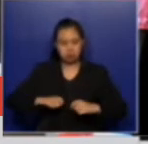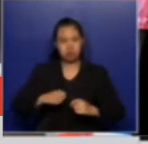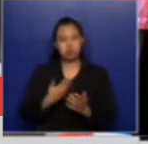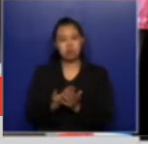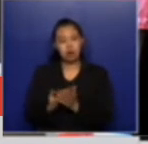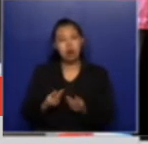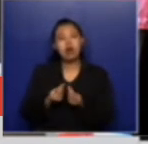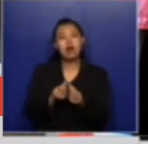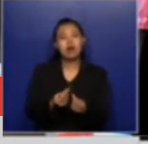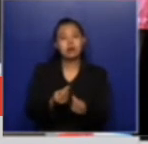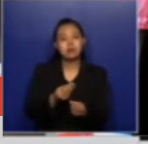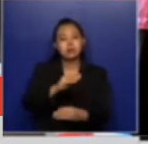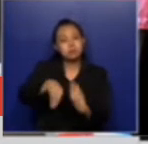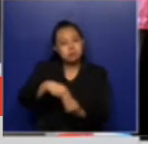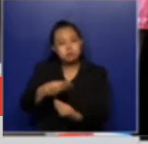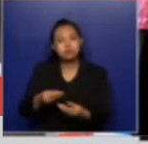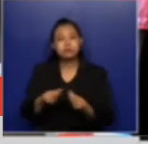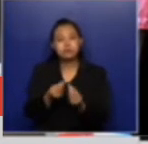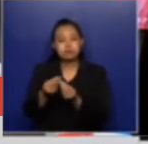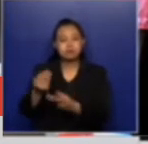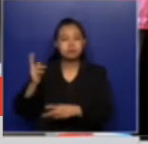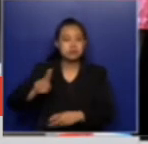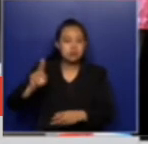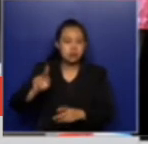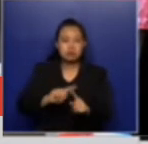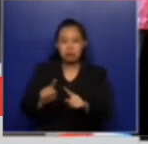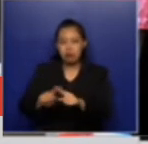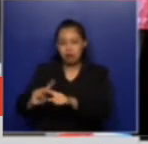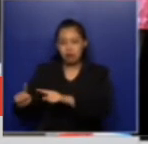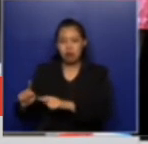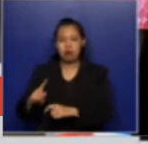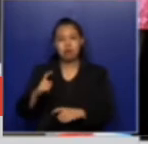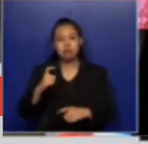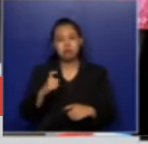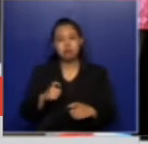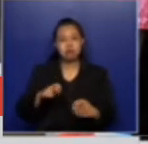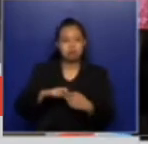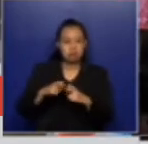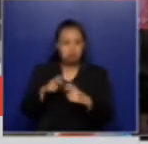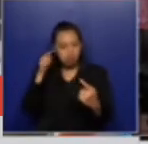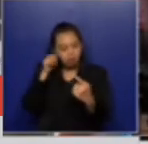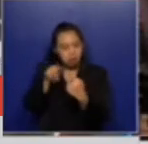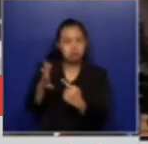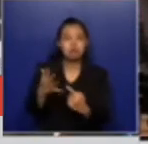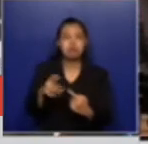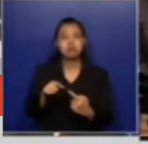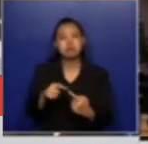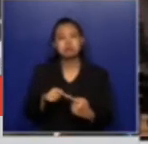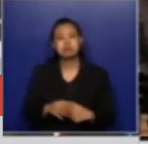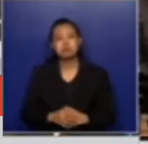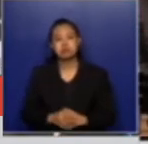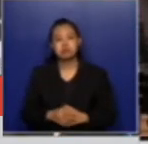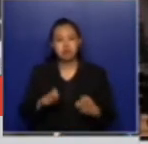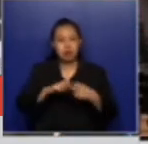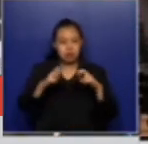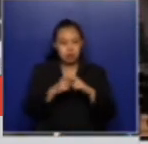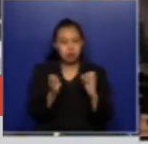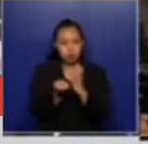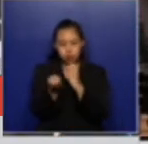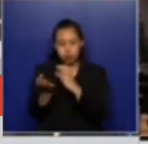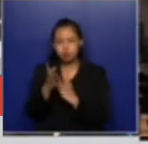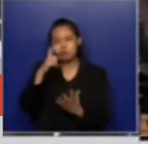ปเมื่อเราให้เงินไปแล้วเอาเงินไปใช้อย่างสเปะสปะไร้ทิศทางปัญหามันก็เกิดกับประเท